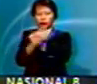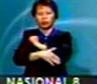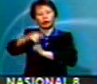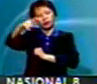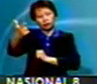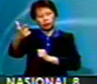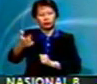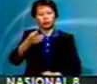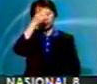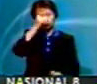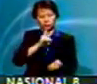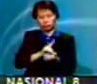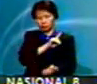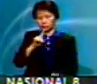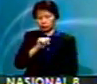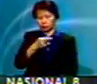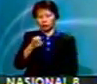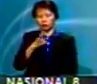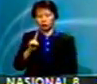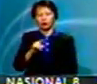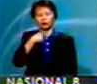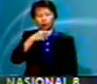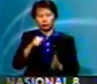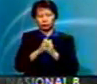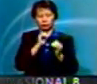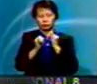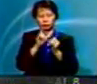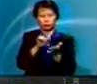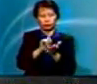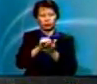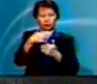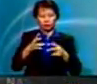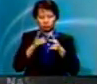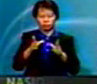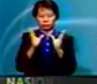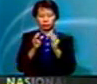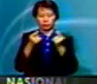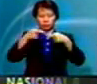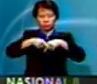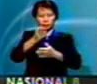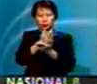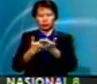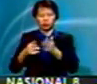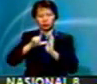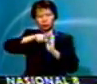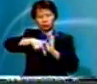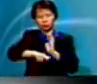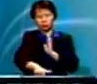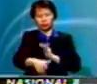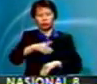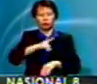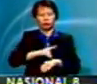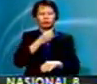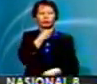lain. Datuk Seri Dr. Ahmad Zahid berkata demikian pada sidang media selepas merasmikan mesyuarat UMNO bahagian Lumut di Seri